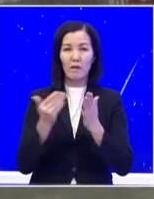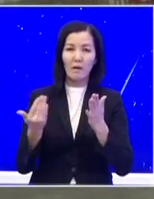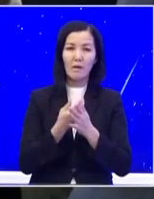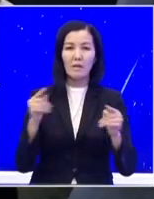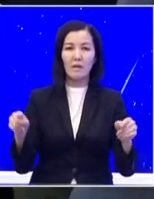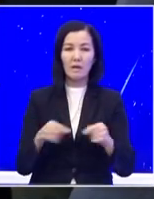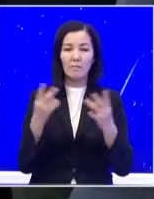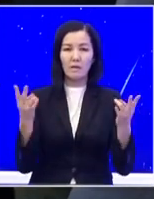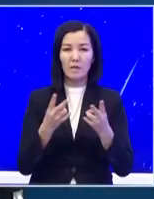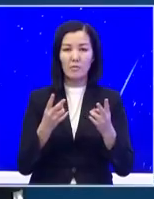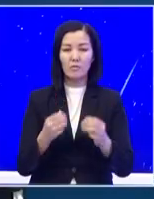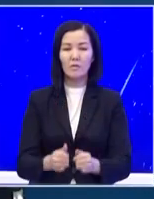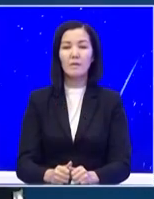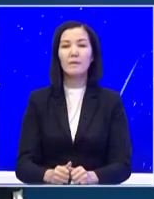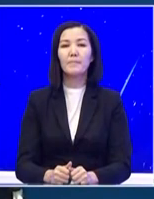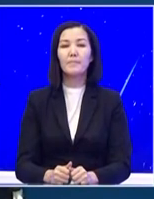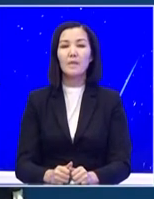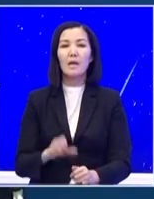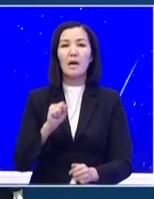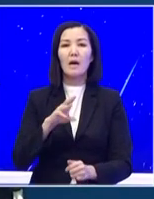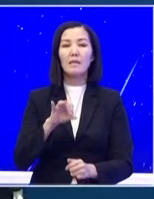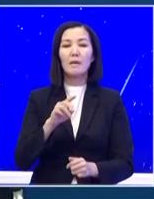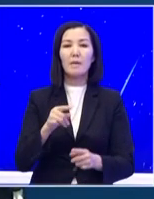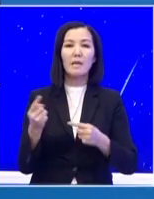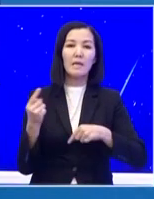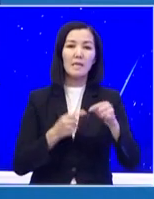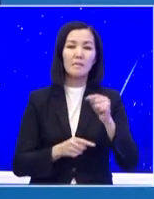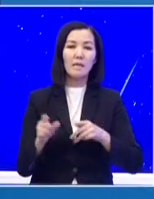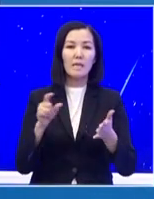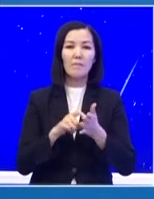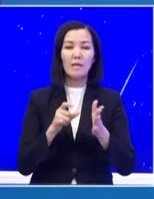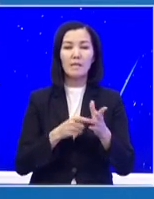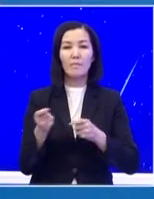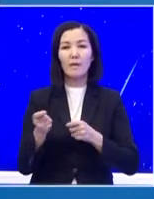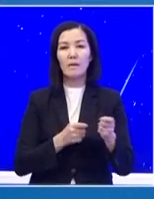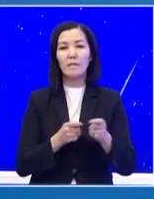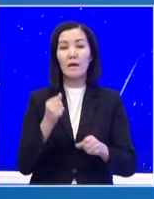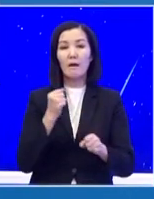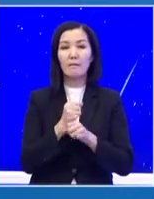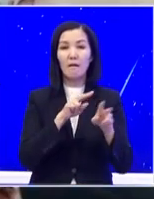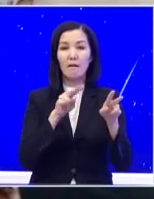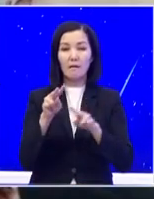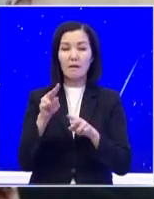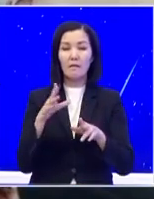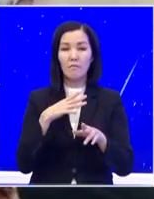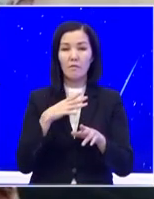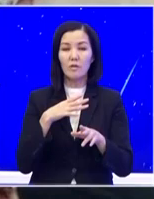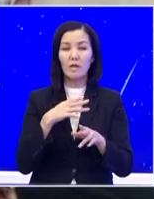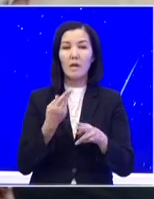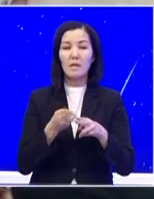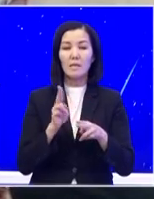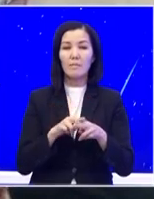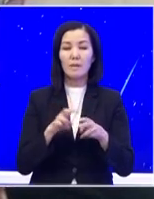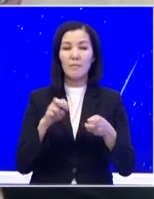үшін қазақ бизнесін. Ал Атамекен ұлттық кәсіпкерлер палатасы басшылары бұл мәселені қатаң қадағалап отырғанын айтады. Тіпті